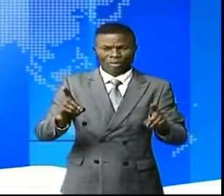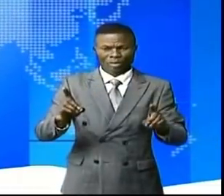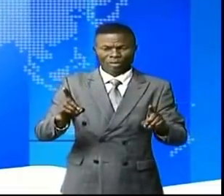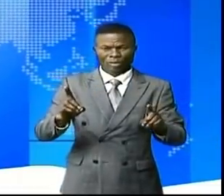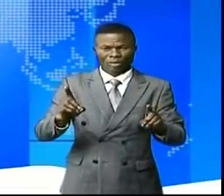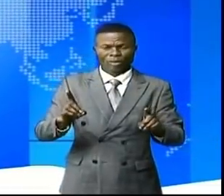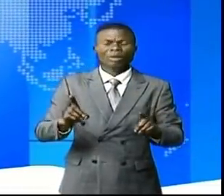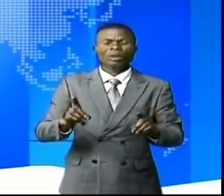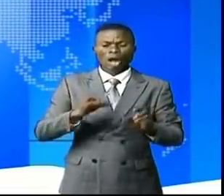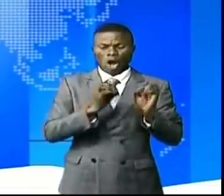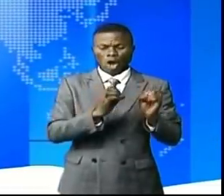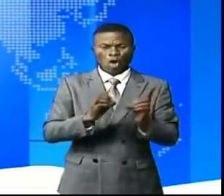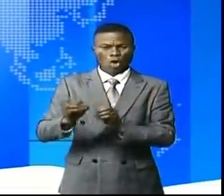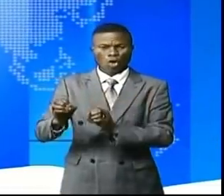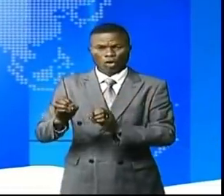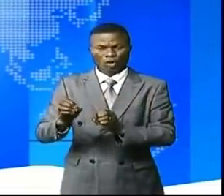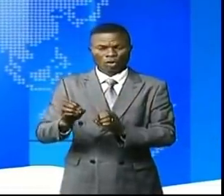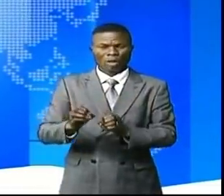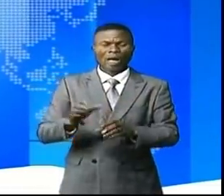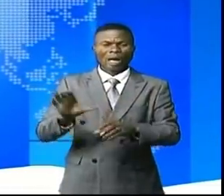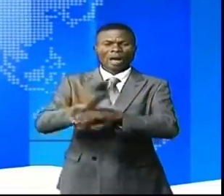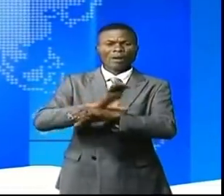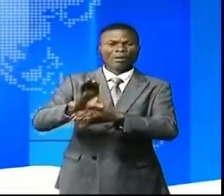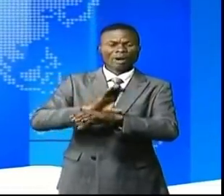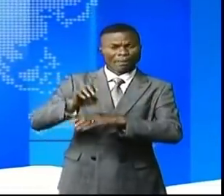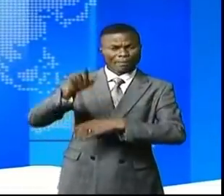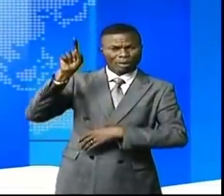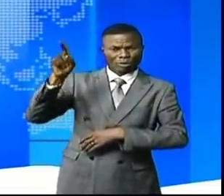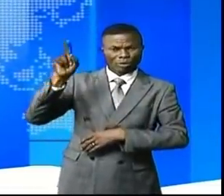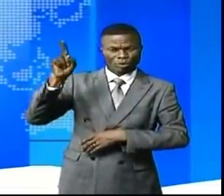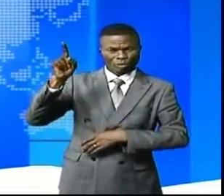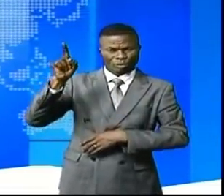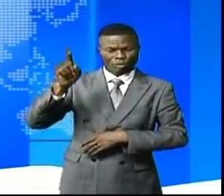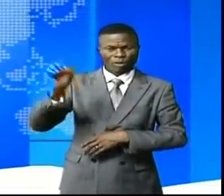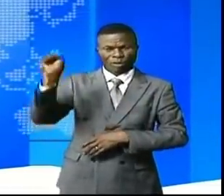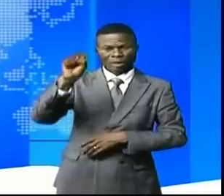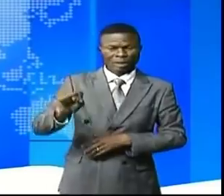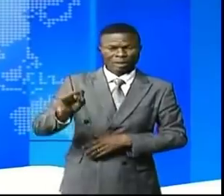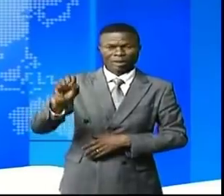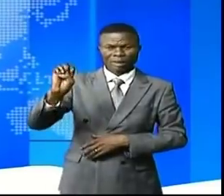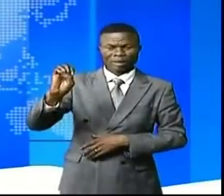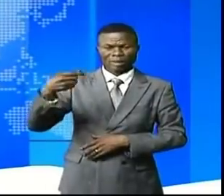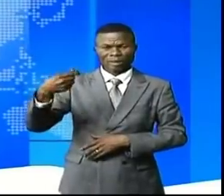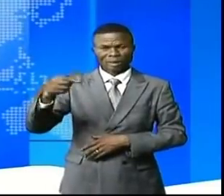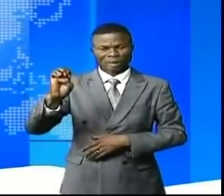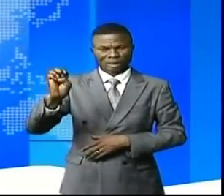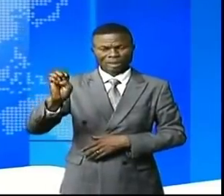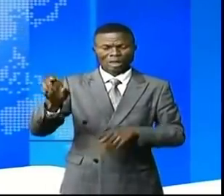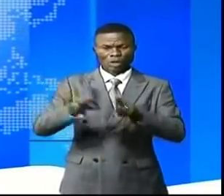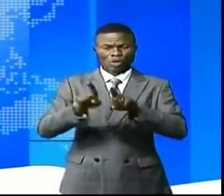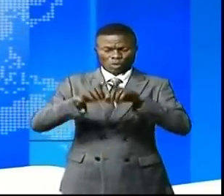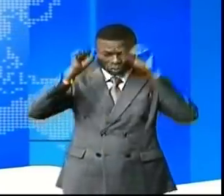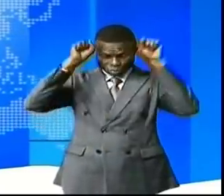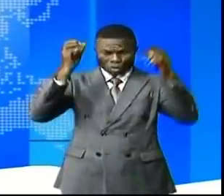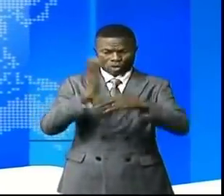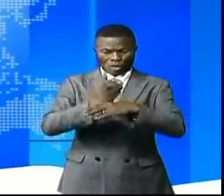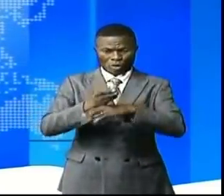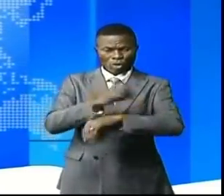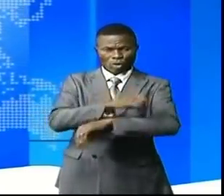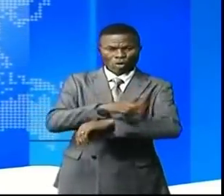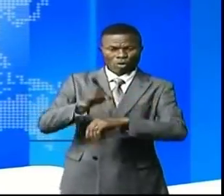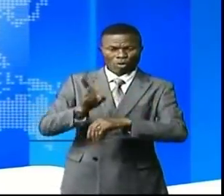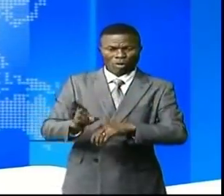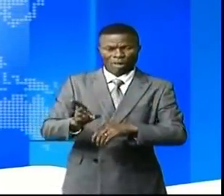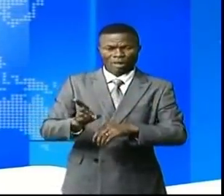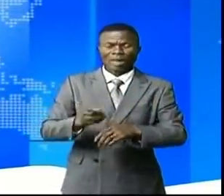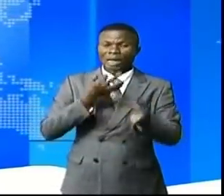s'est tenue à Yaoundé, au Cameroun. Serge Bokouma, dans sa casquette de président du conseil d'administration, a